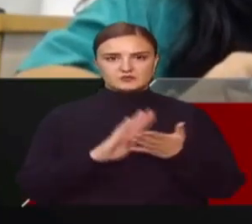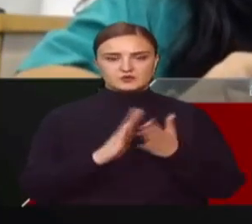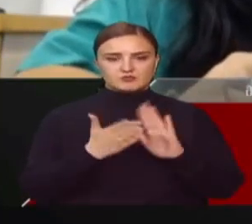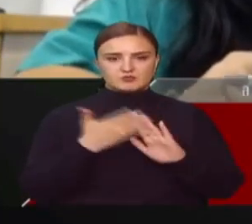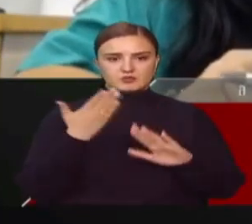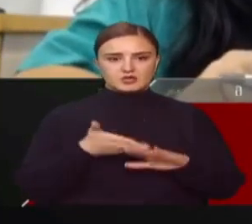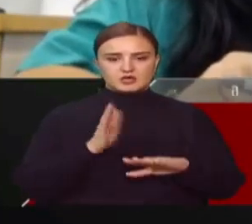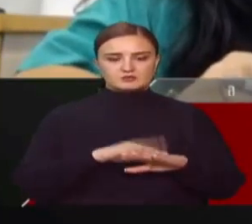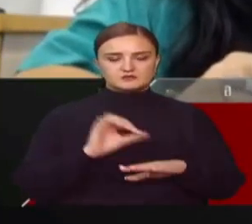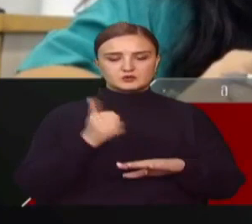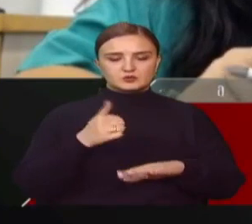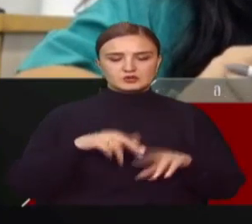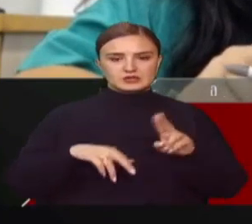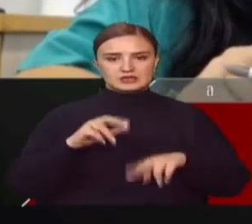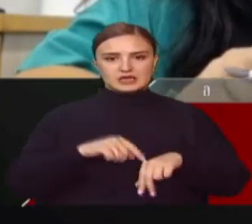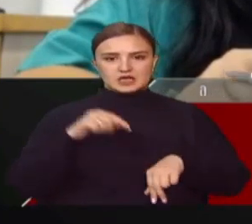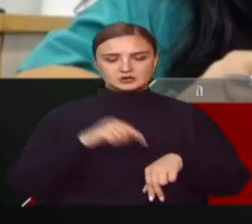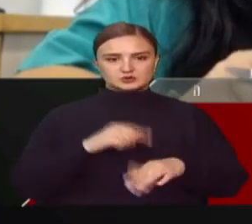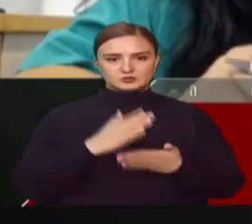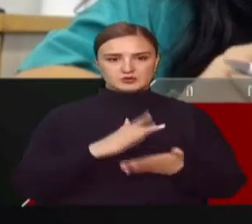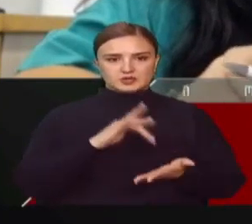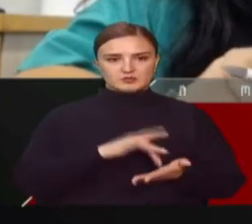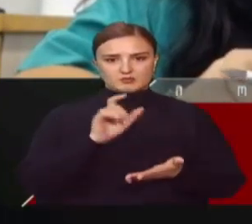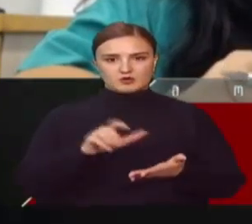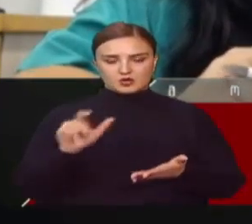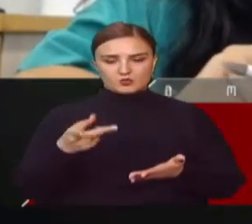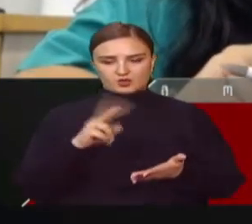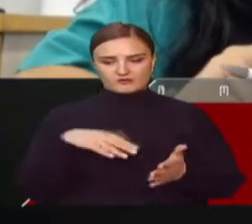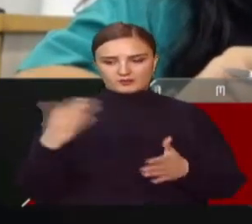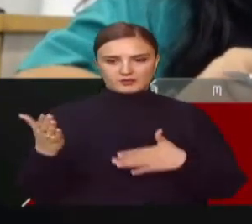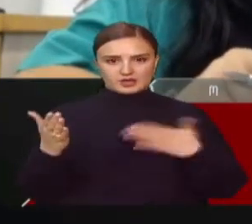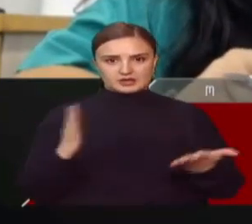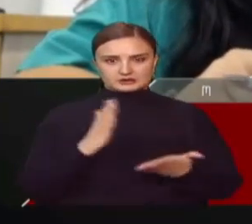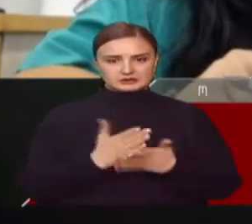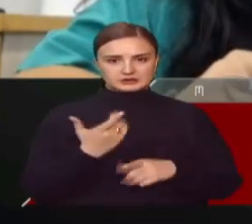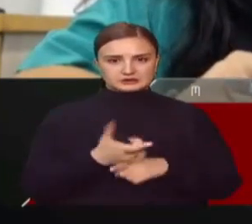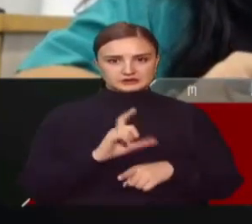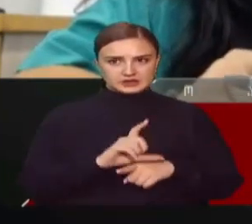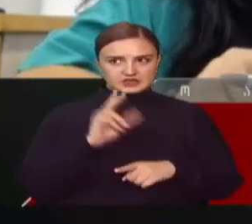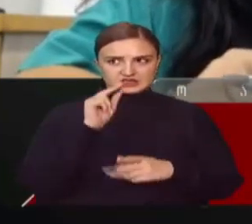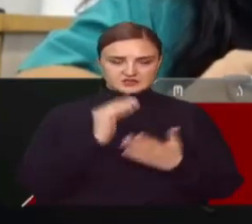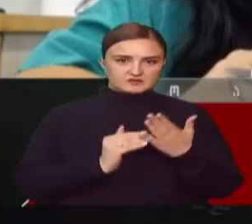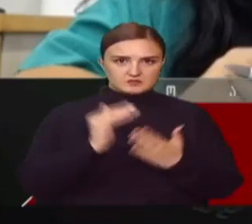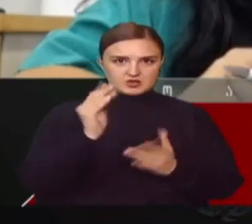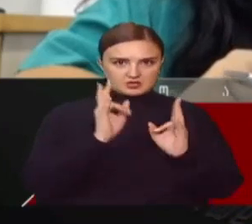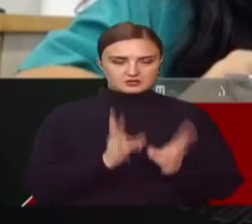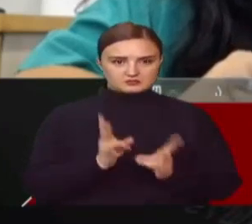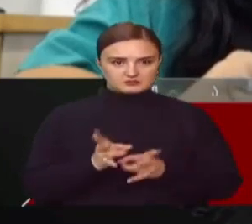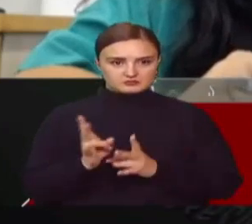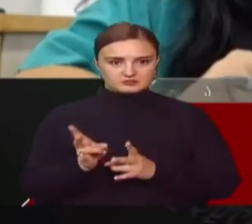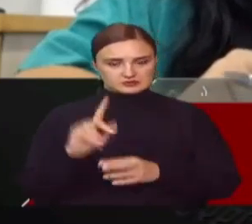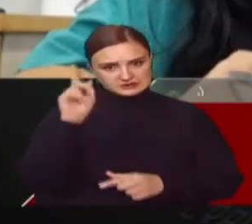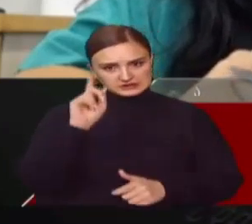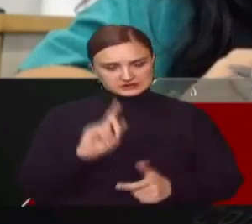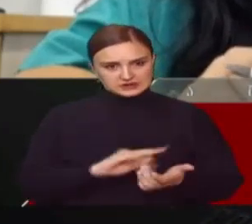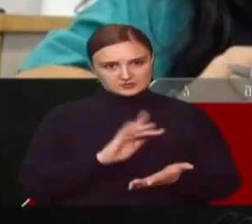გამწვავდა, როგორი განწყობა არის მოქალაქეებში? ორივე მხარეს არის საკმაოდ მაღალი რიცხვი მსხვერპლის.